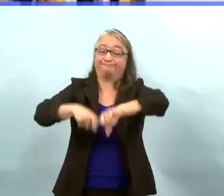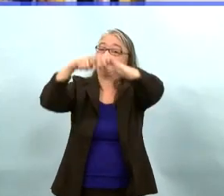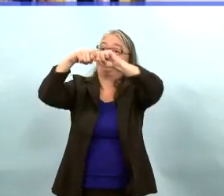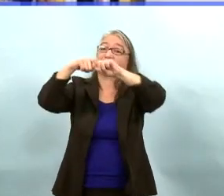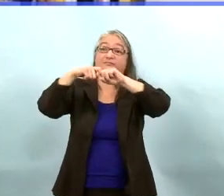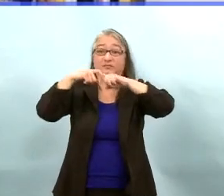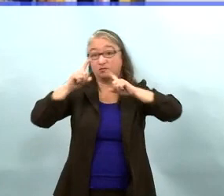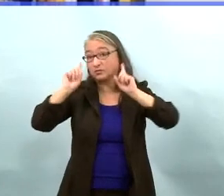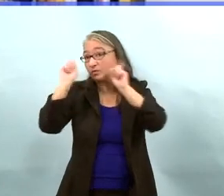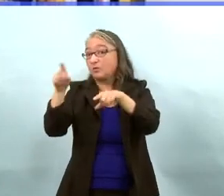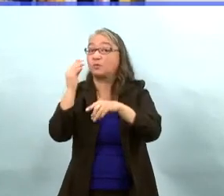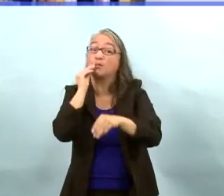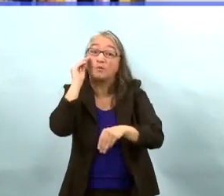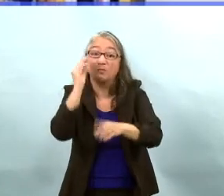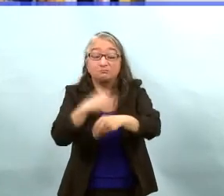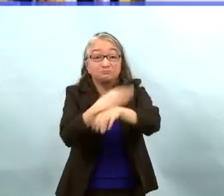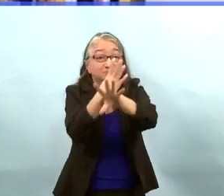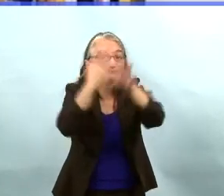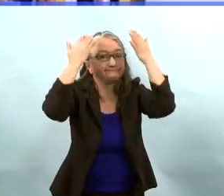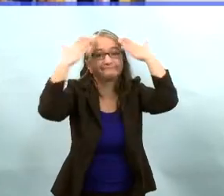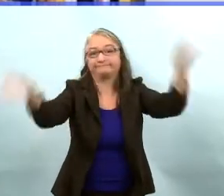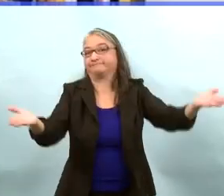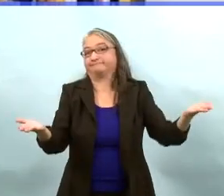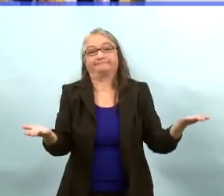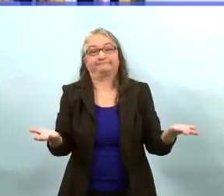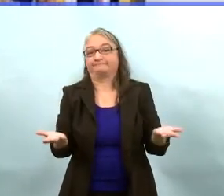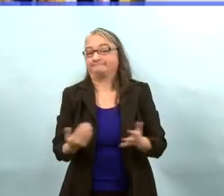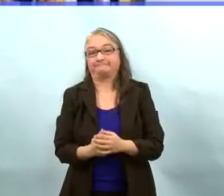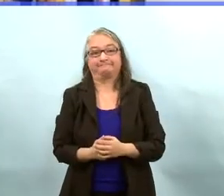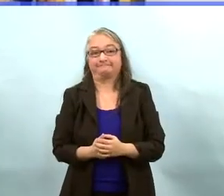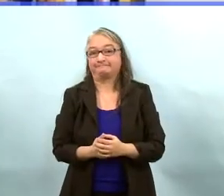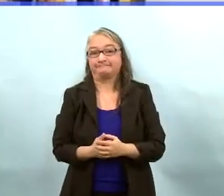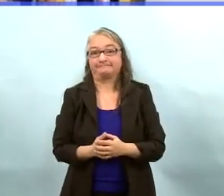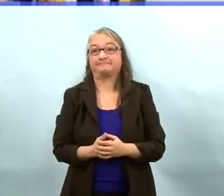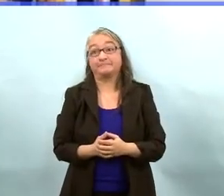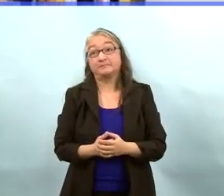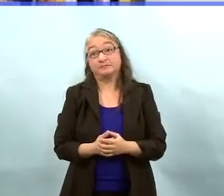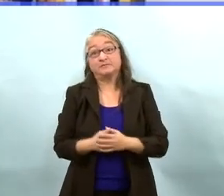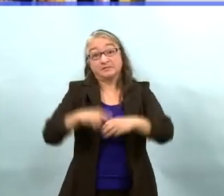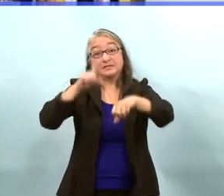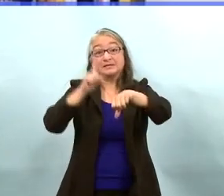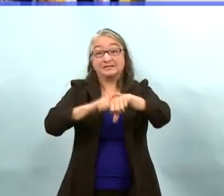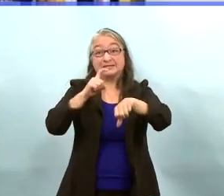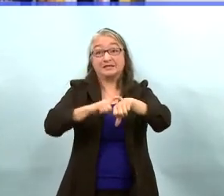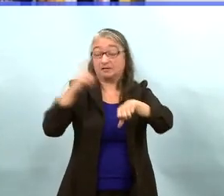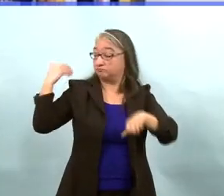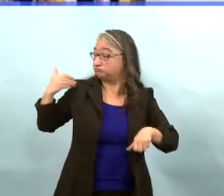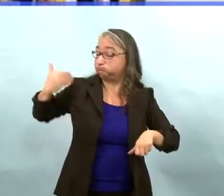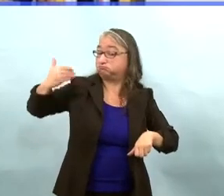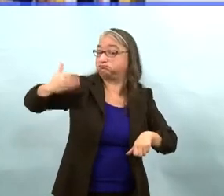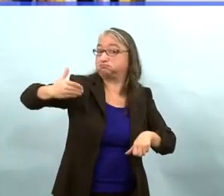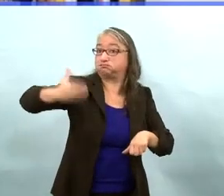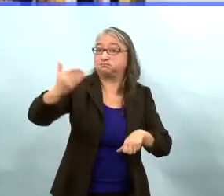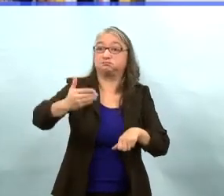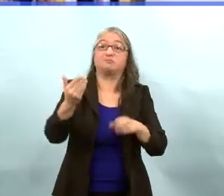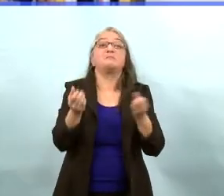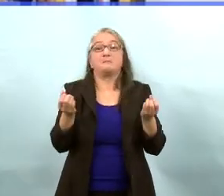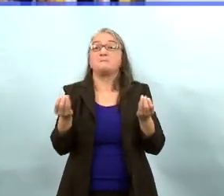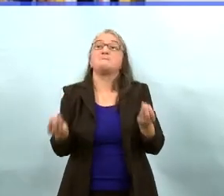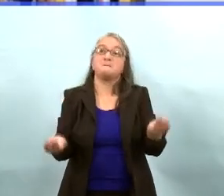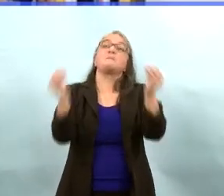cette évaluation. Pour chaque école, au fil du temps, nous pourrons avoir une meilleure